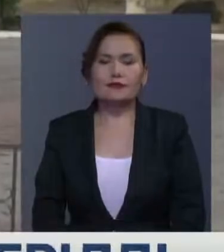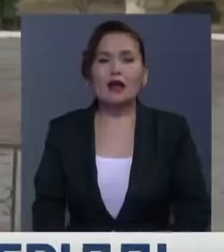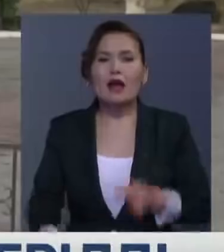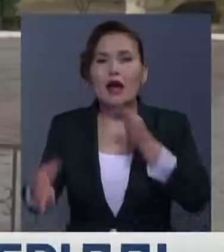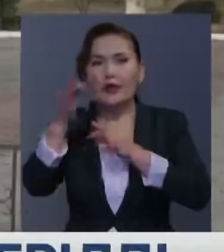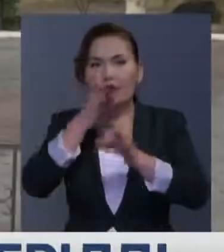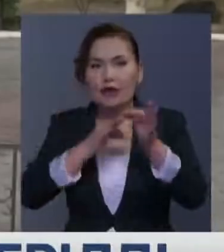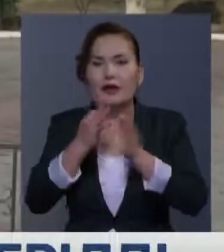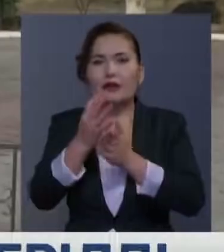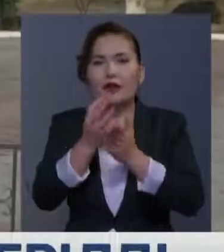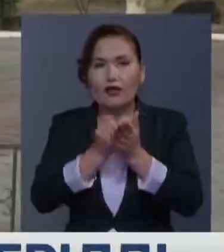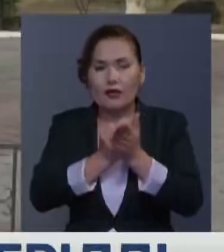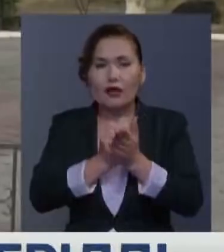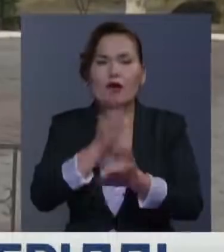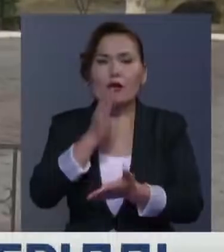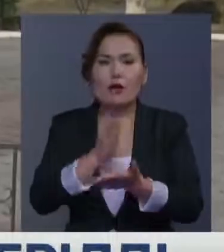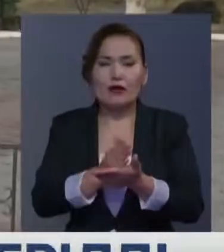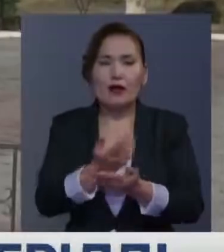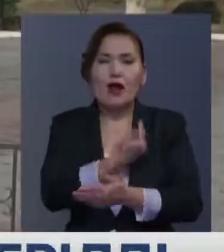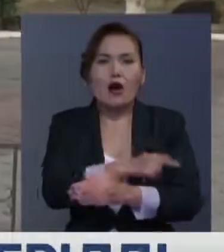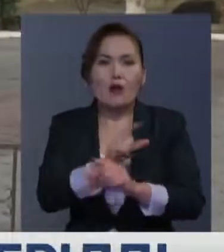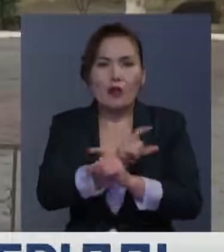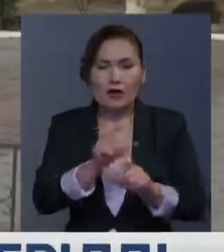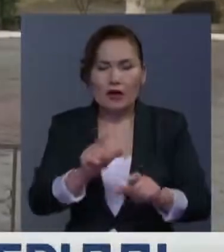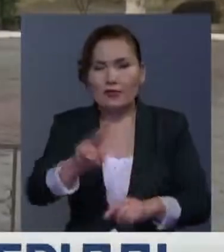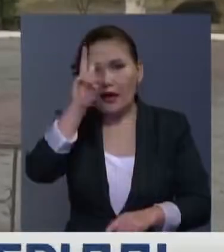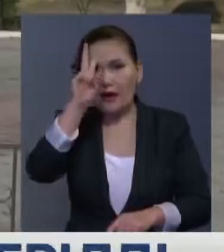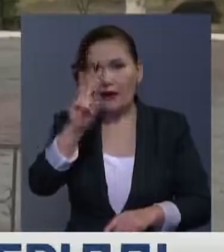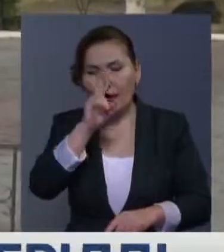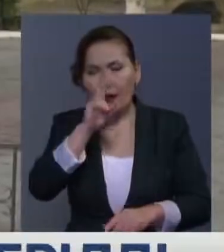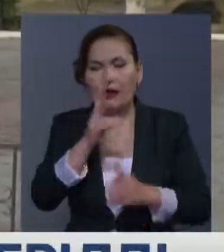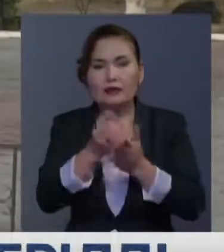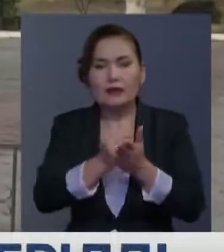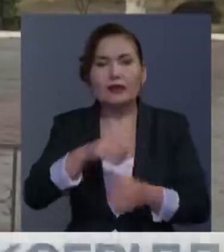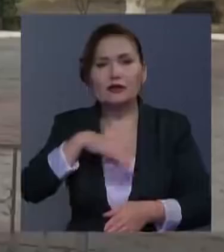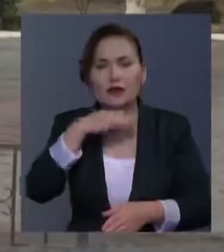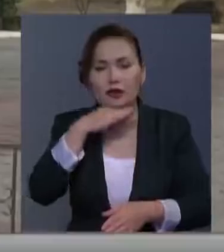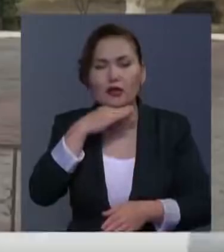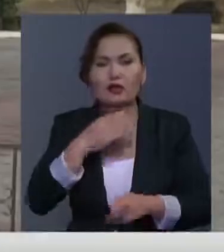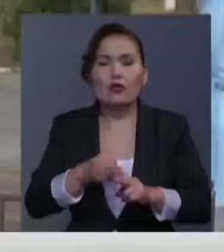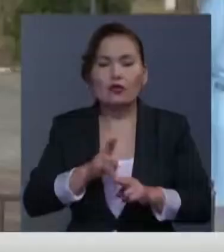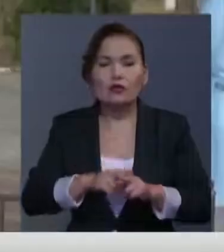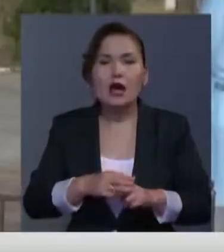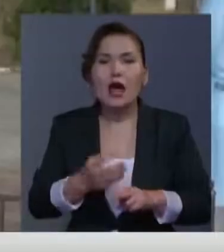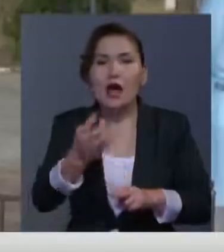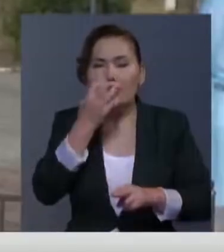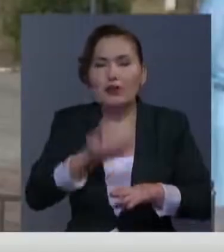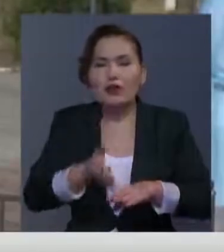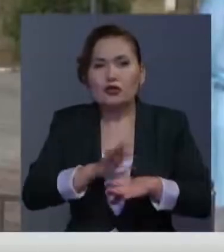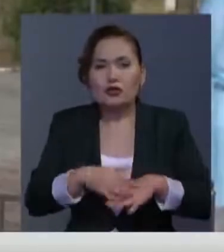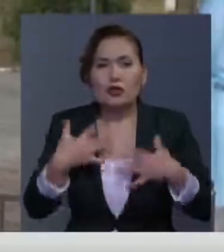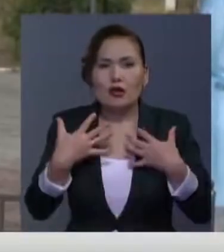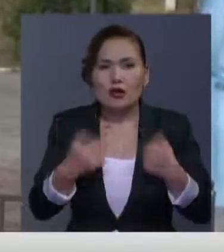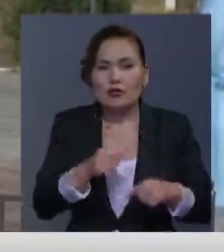Дәрі-дәрмек қоры бізде стационар ауруханада 2 айға дейін жеткілікті, реанимацияда 3 айға дейін жеткілікті. Жағдайларының бәрін